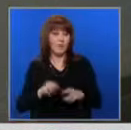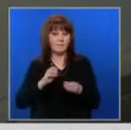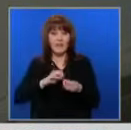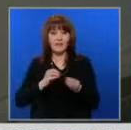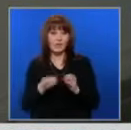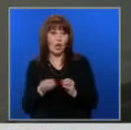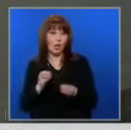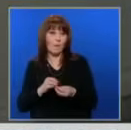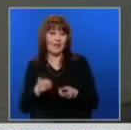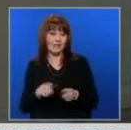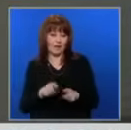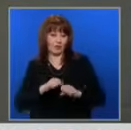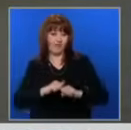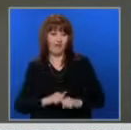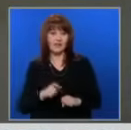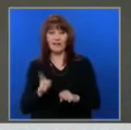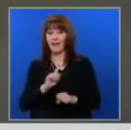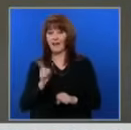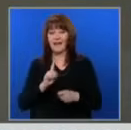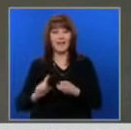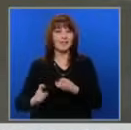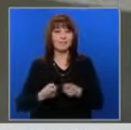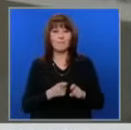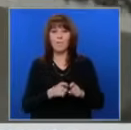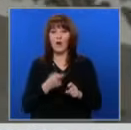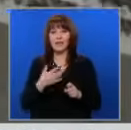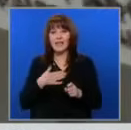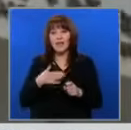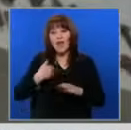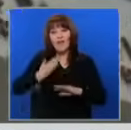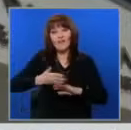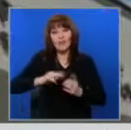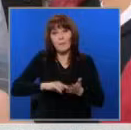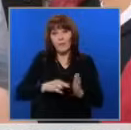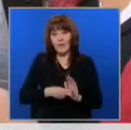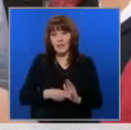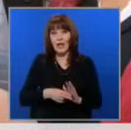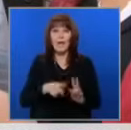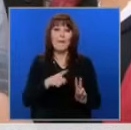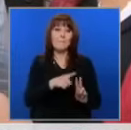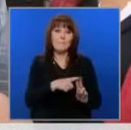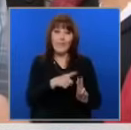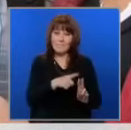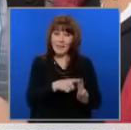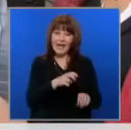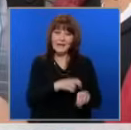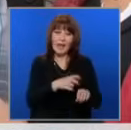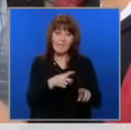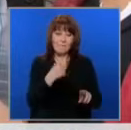вреден за България. Те не спорят по същество какво да е външната ни политика. И двете страни, ППДБ и ГЕРБ,